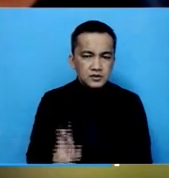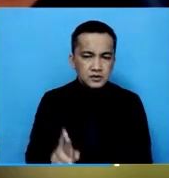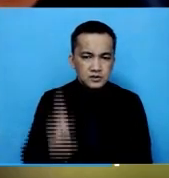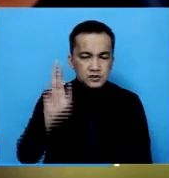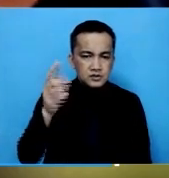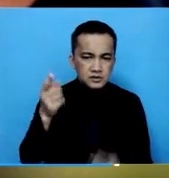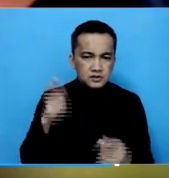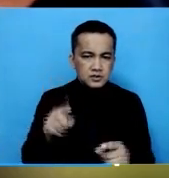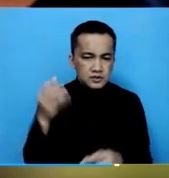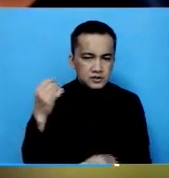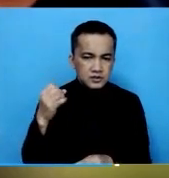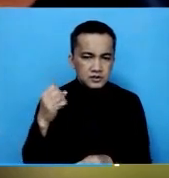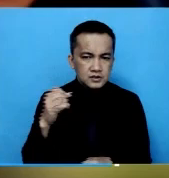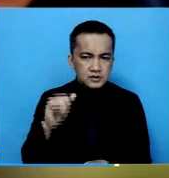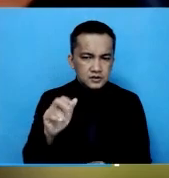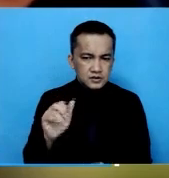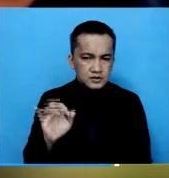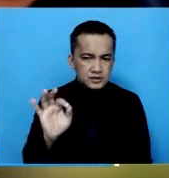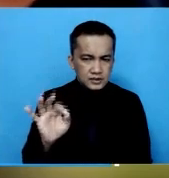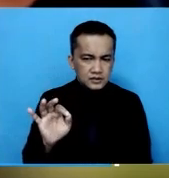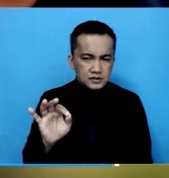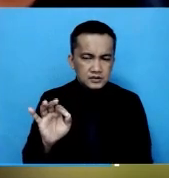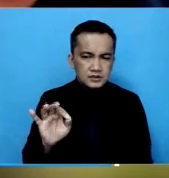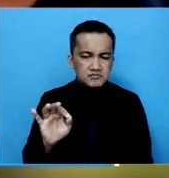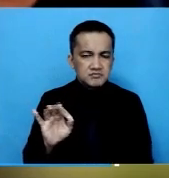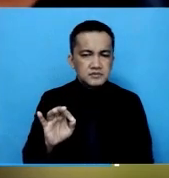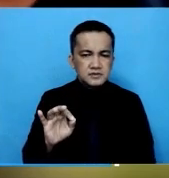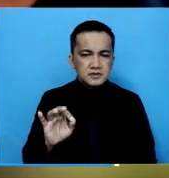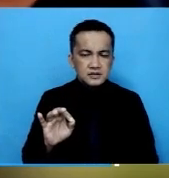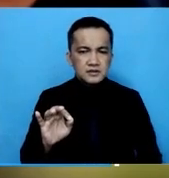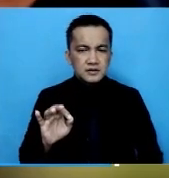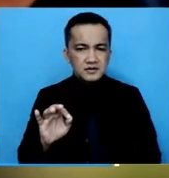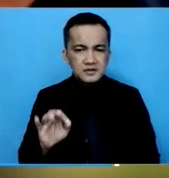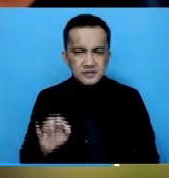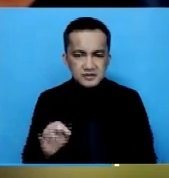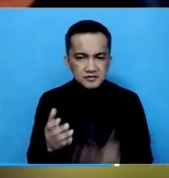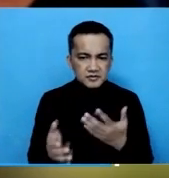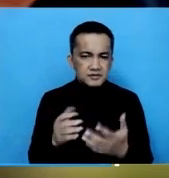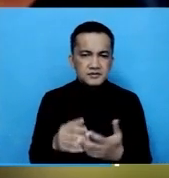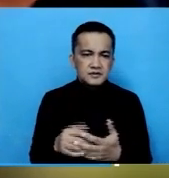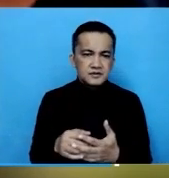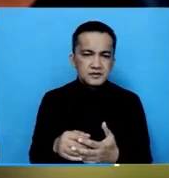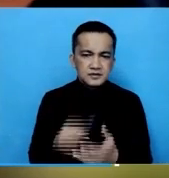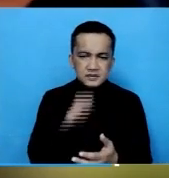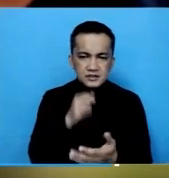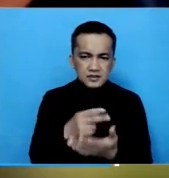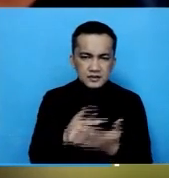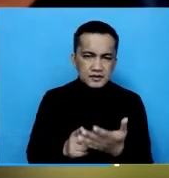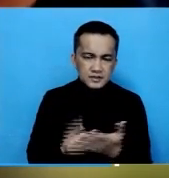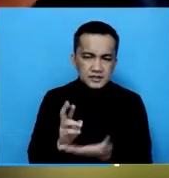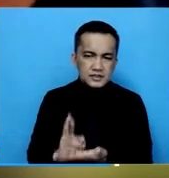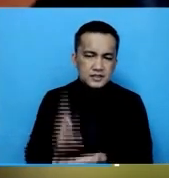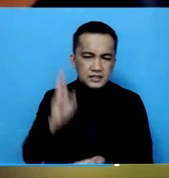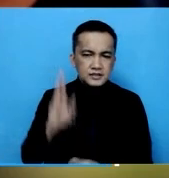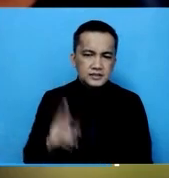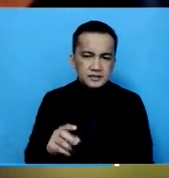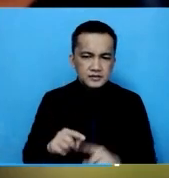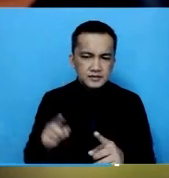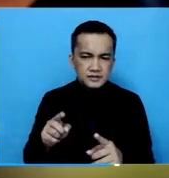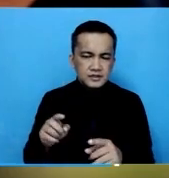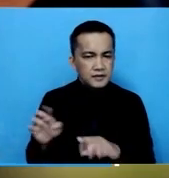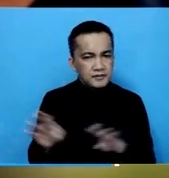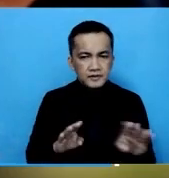ay nangyari nitong January 9 lang. So posible talagang hindi siya mag-part ng rocket debris at iba kasi ang